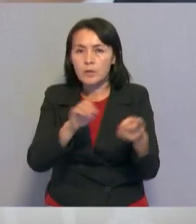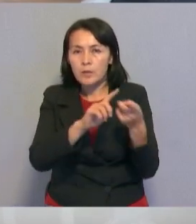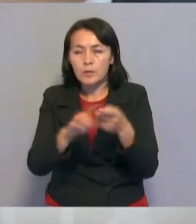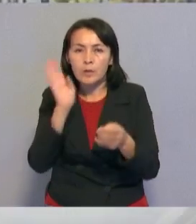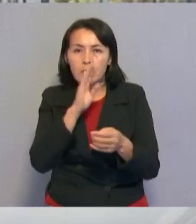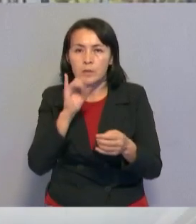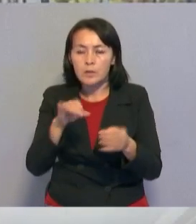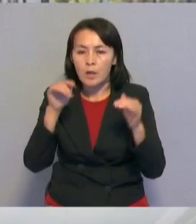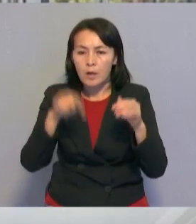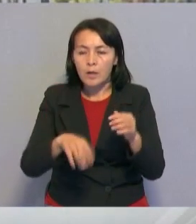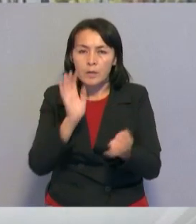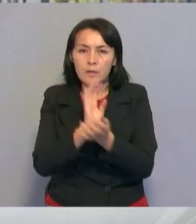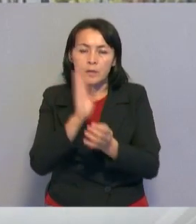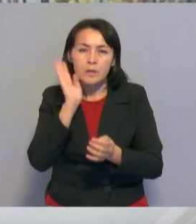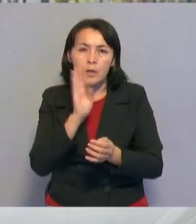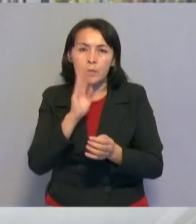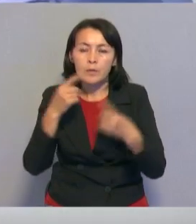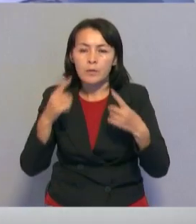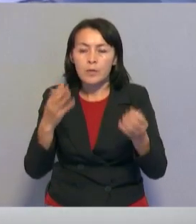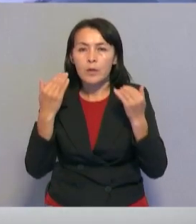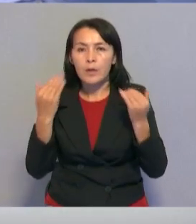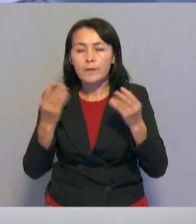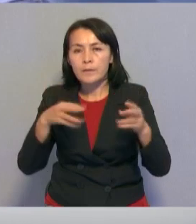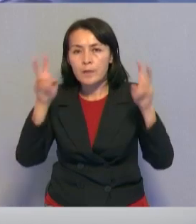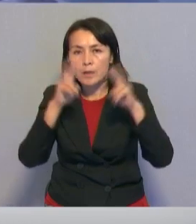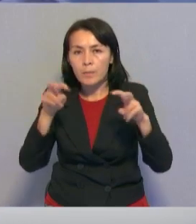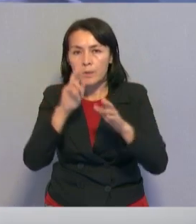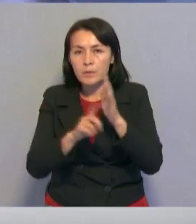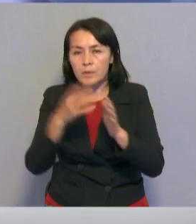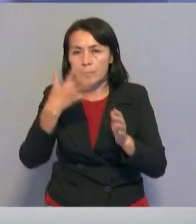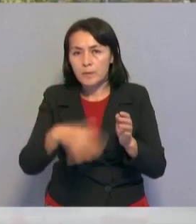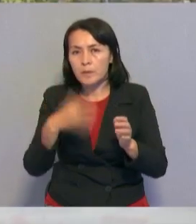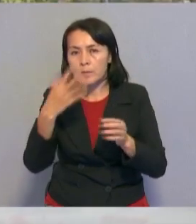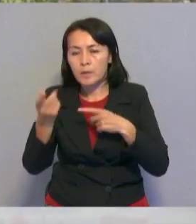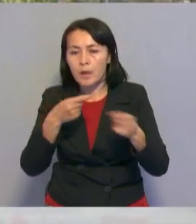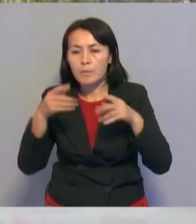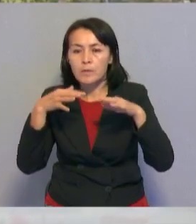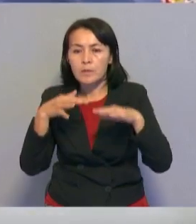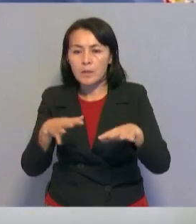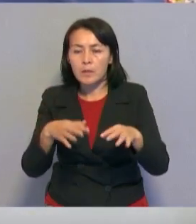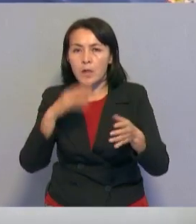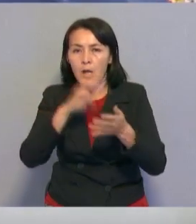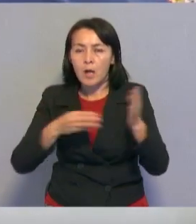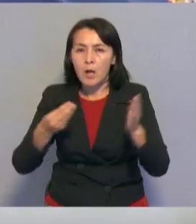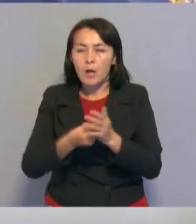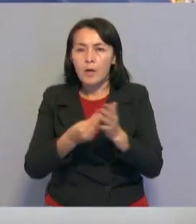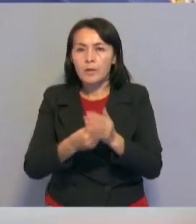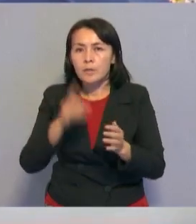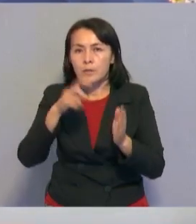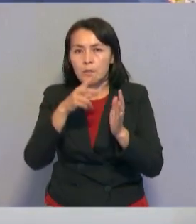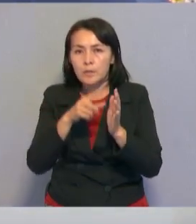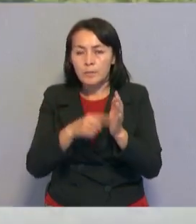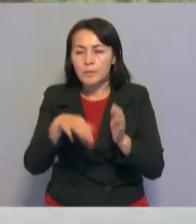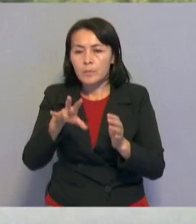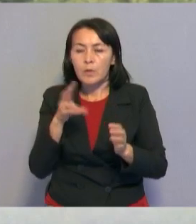неприятных запахов, а также загрязнения воды и почвы. В результате проверок возбуждено 55 административных дел и наложено штрафов на сумму 170